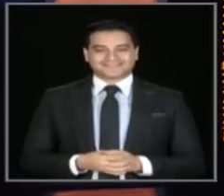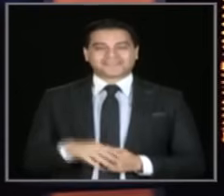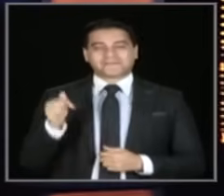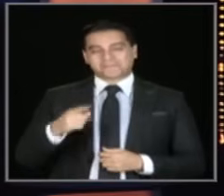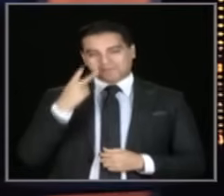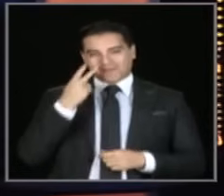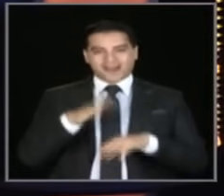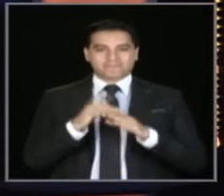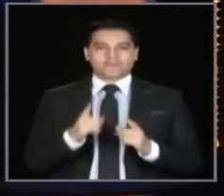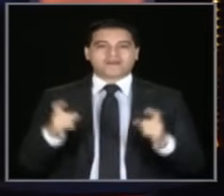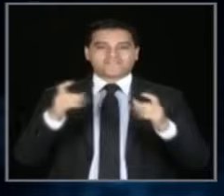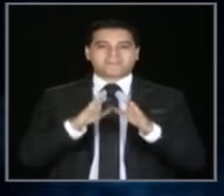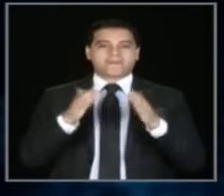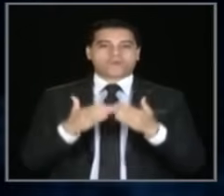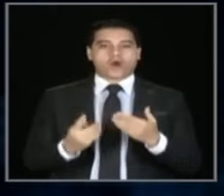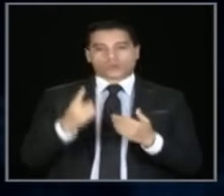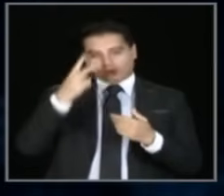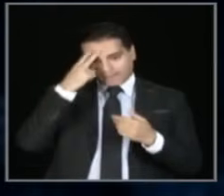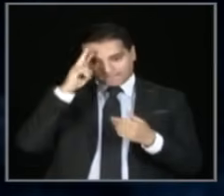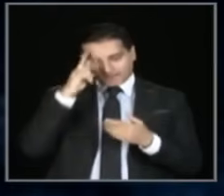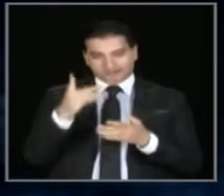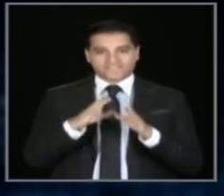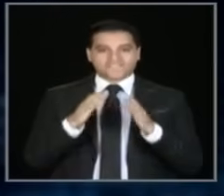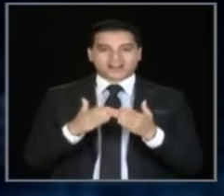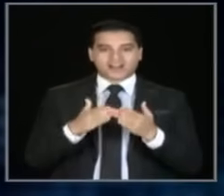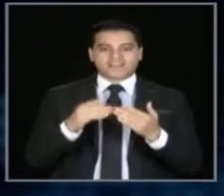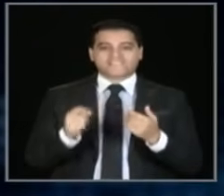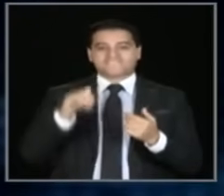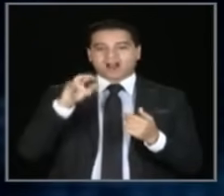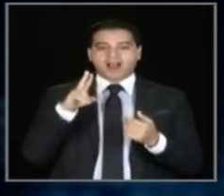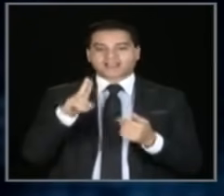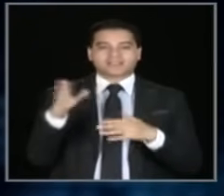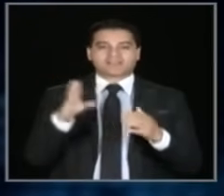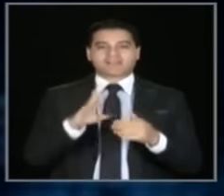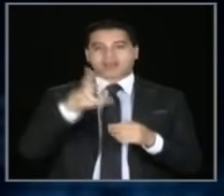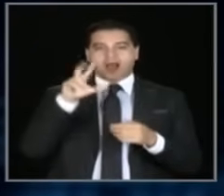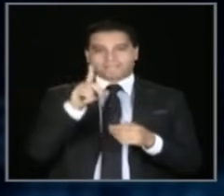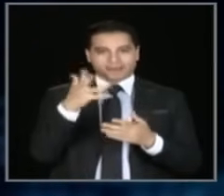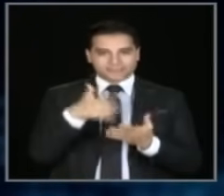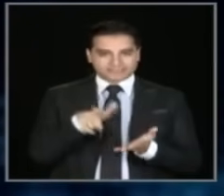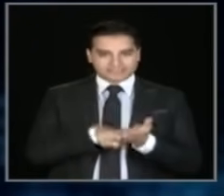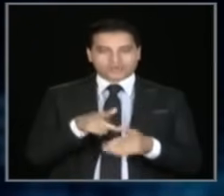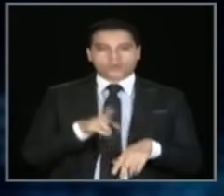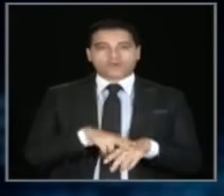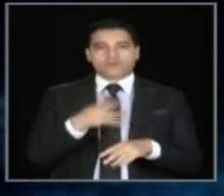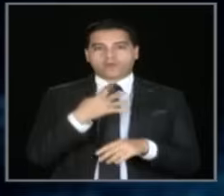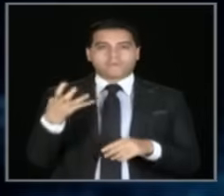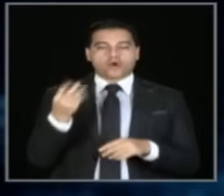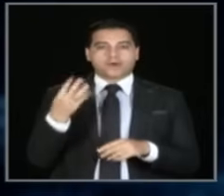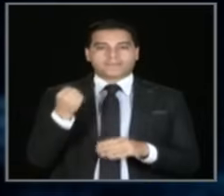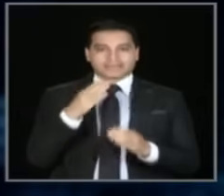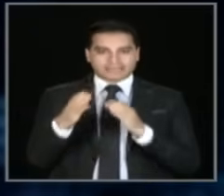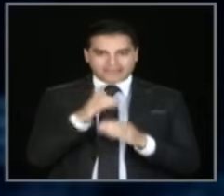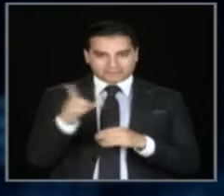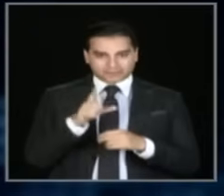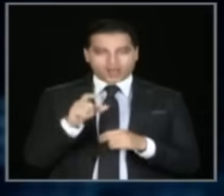النهاردة عندنا مباراة في المجموعة الأولى واللي بتضم فريق فاي كلوب في صدارة المجموعة بست نقاط و440 نقطة